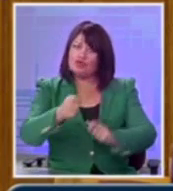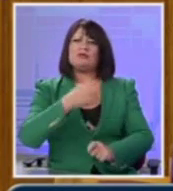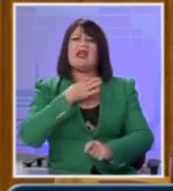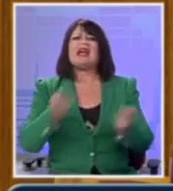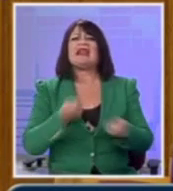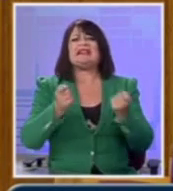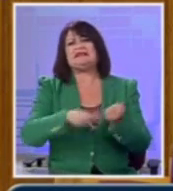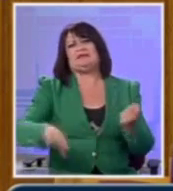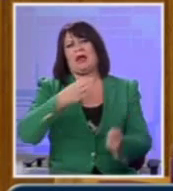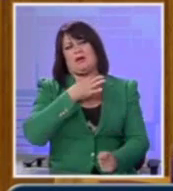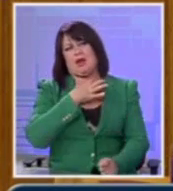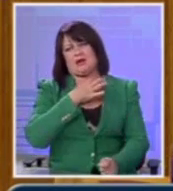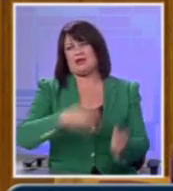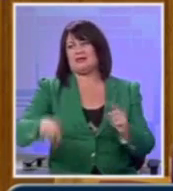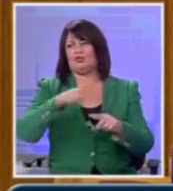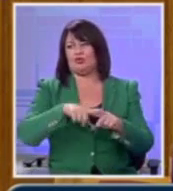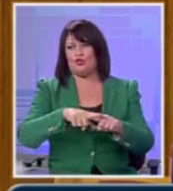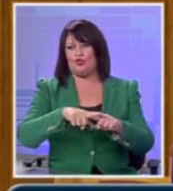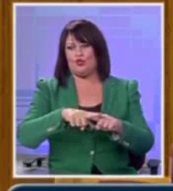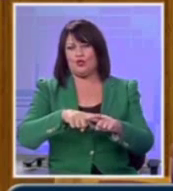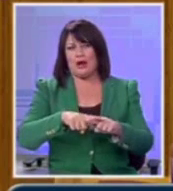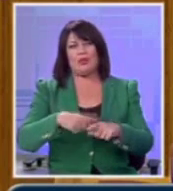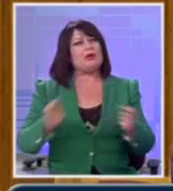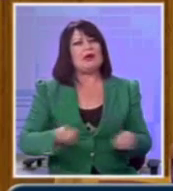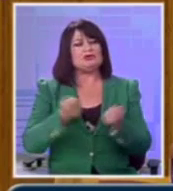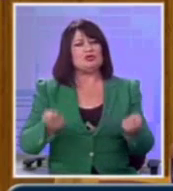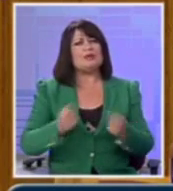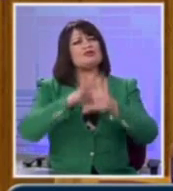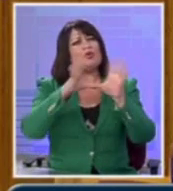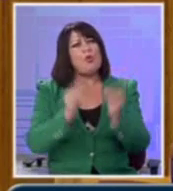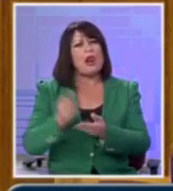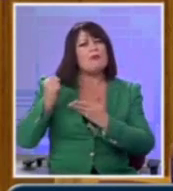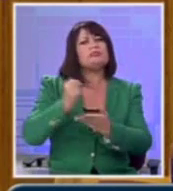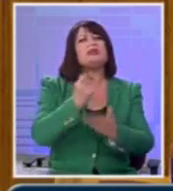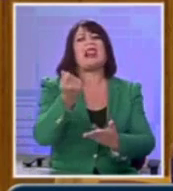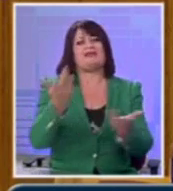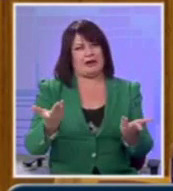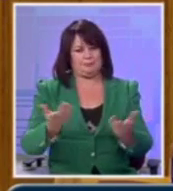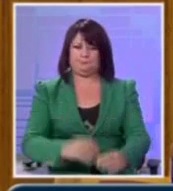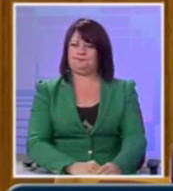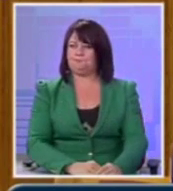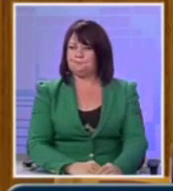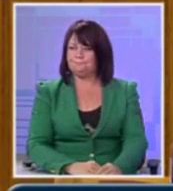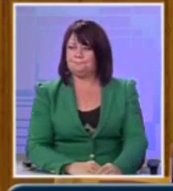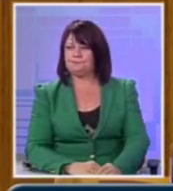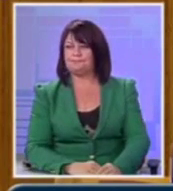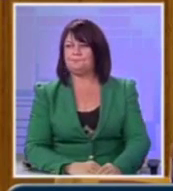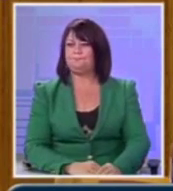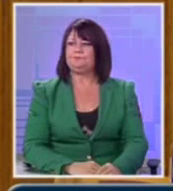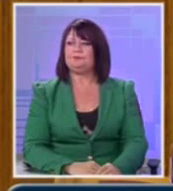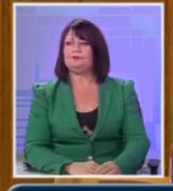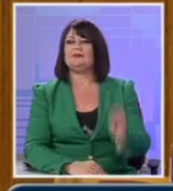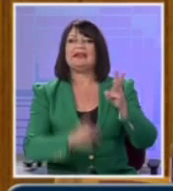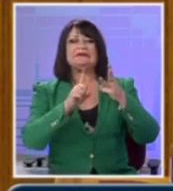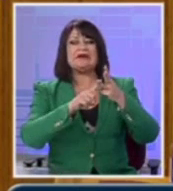και παραγωγικές ανάγκες του ελληνικού λαού, αξιοποιώντας όλα τα χρηματοδοτικά εργαλεία. Τρίτος άξονας είναι οι θεσμικές